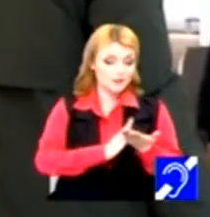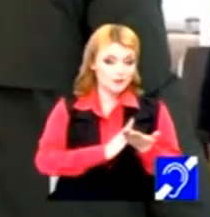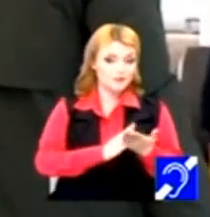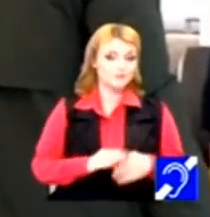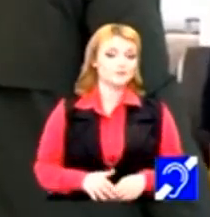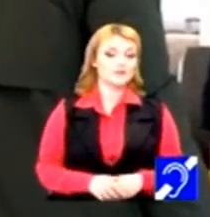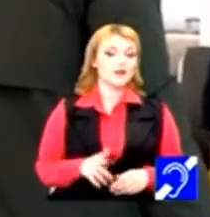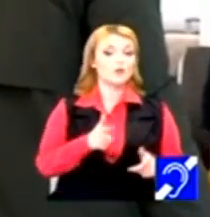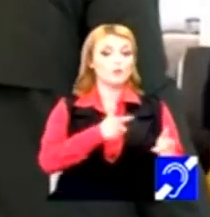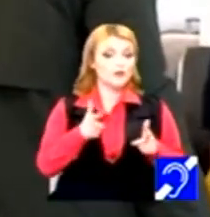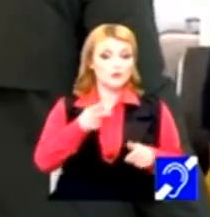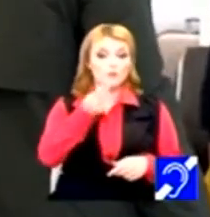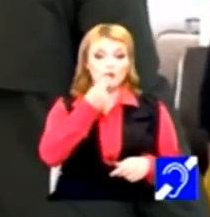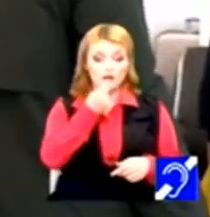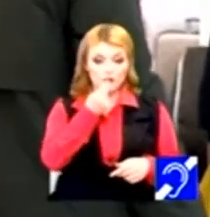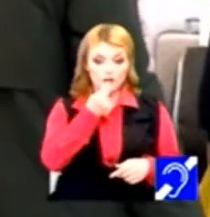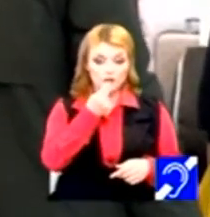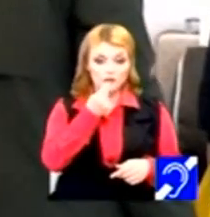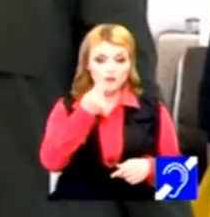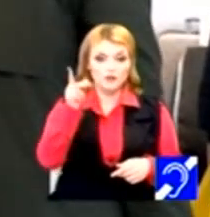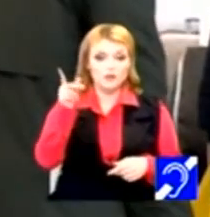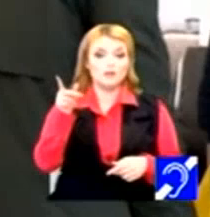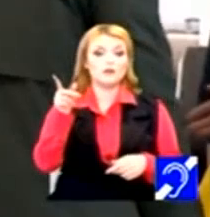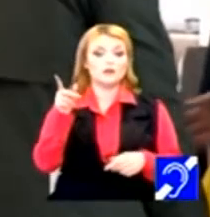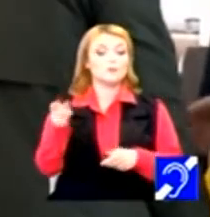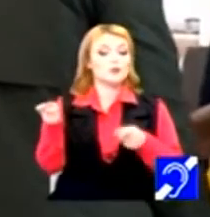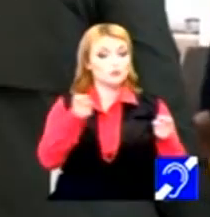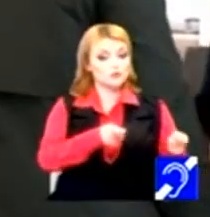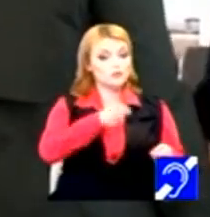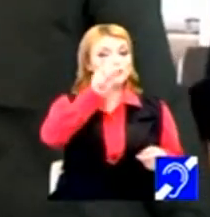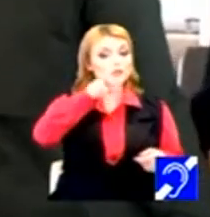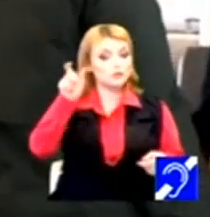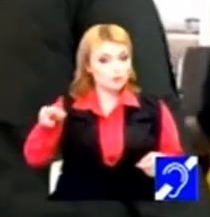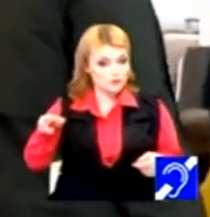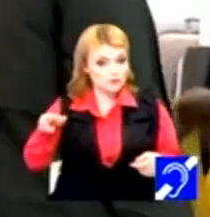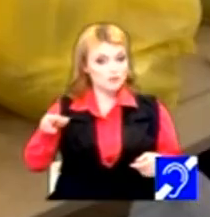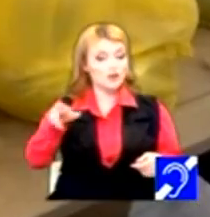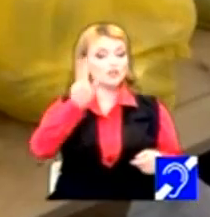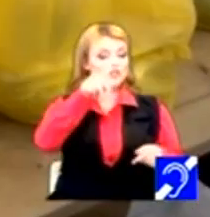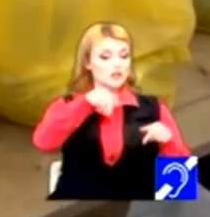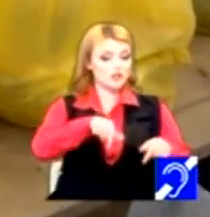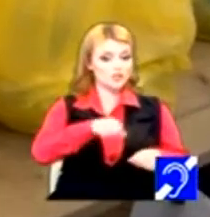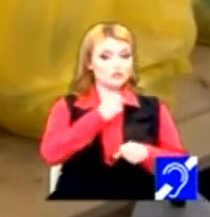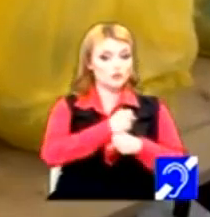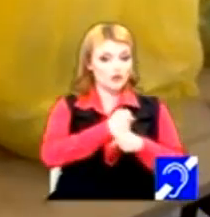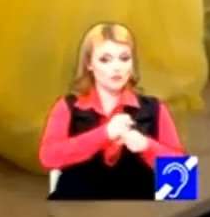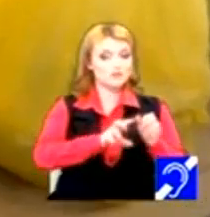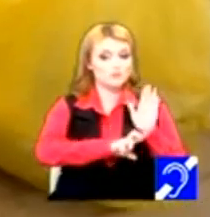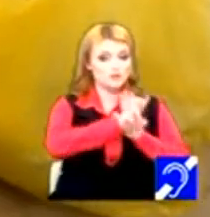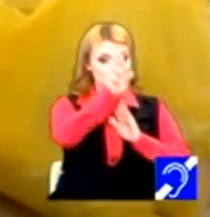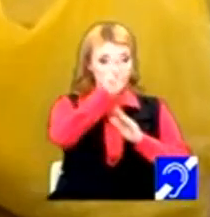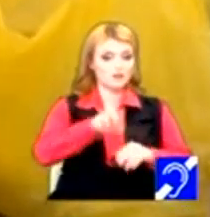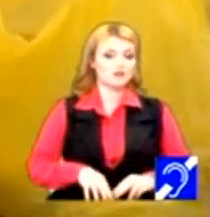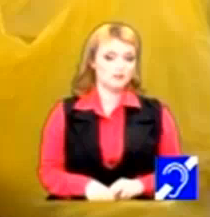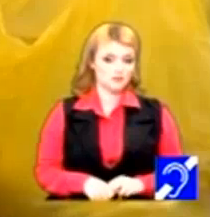pregătirii hranei sunt aduse ca și donație de către credincioșii bisericii noastre. astfel că marea parohiei